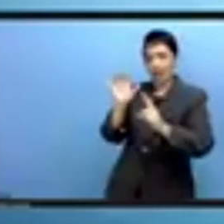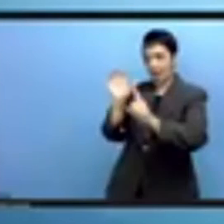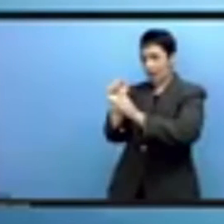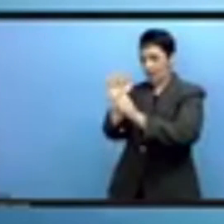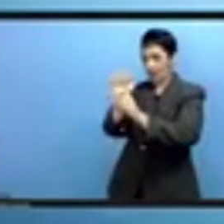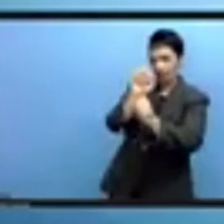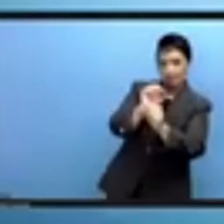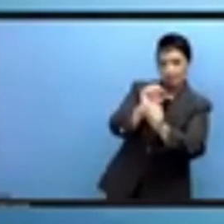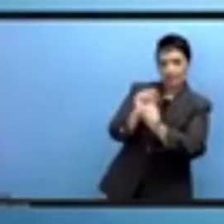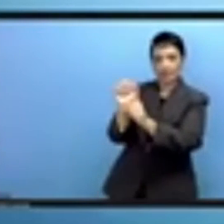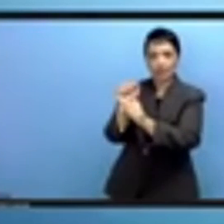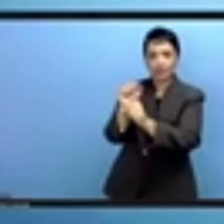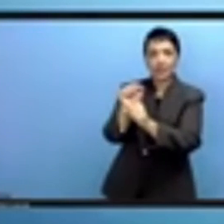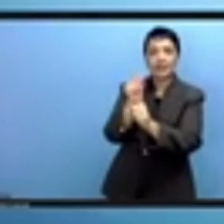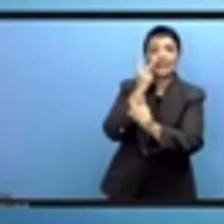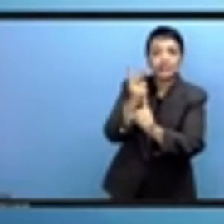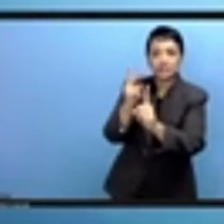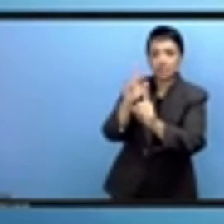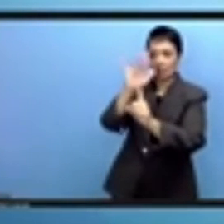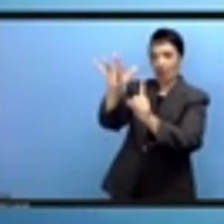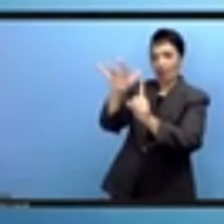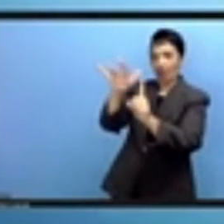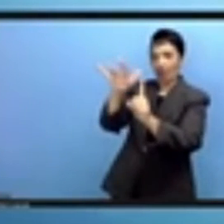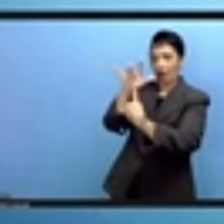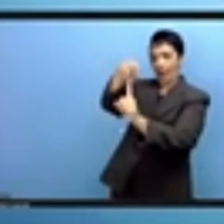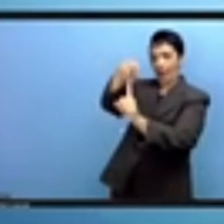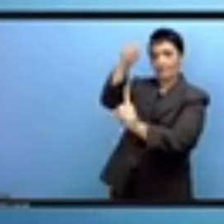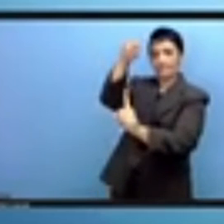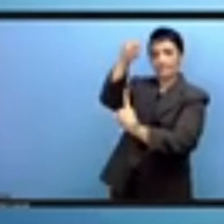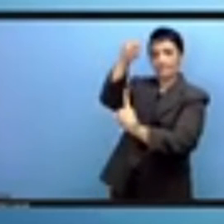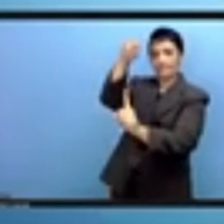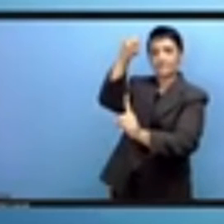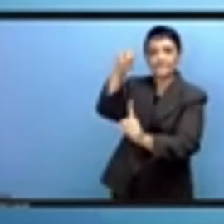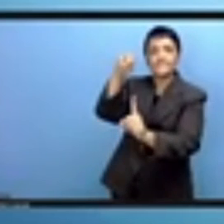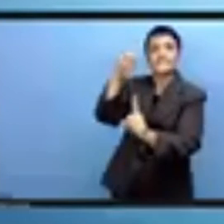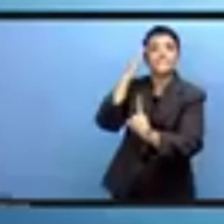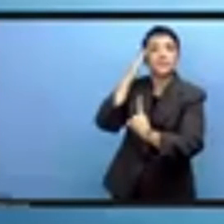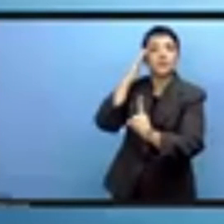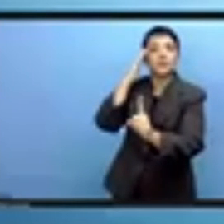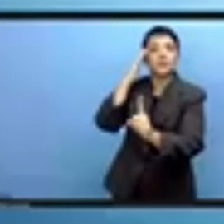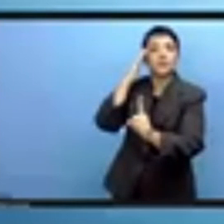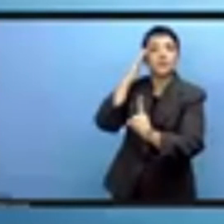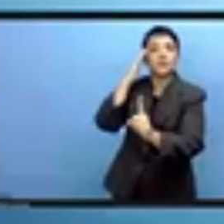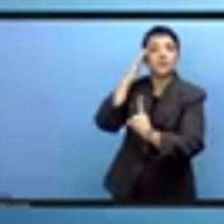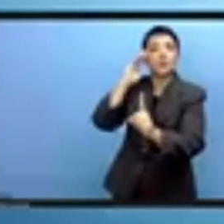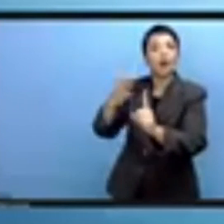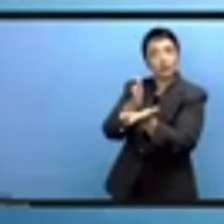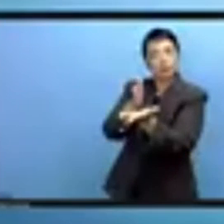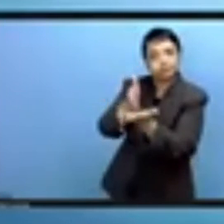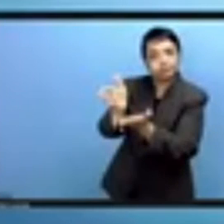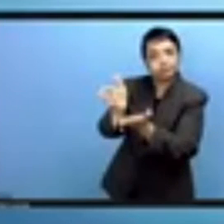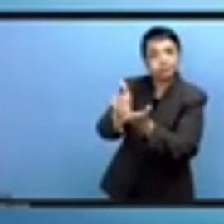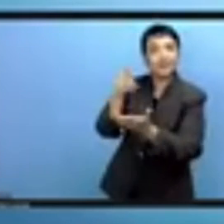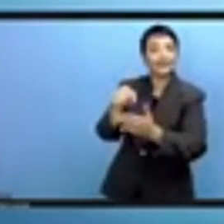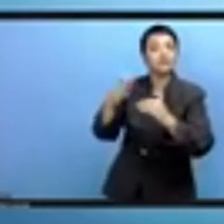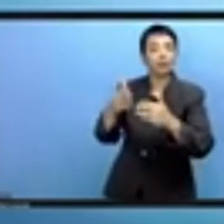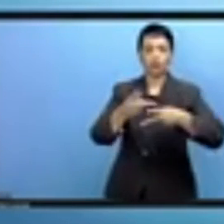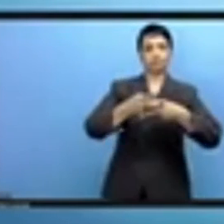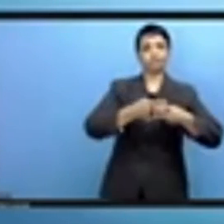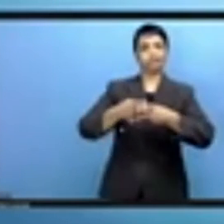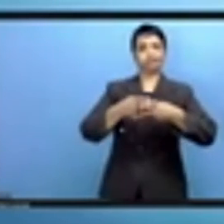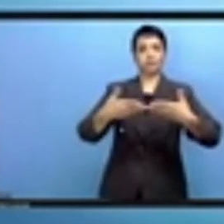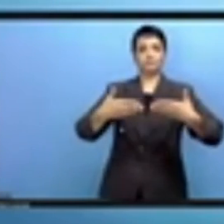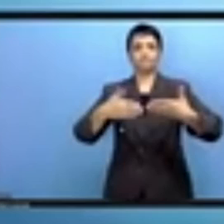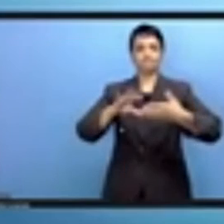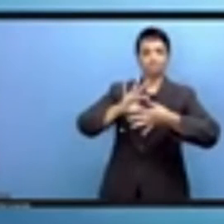巨型平台控制着内容，他们也控制着个人数据以